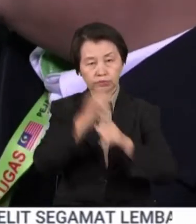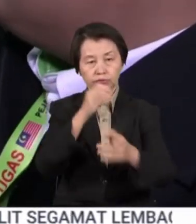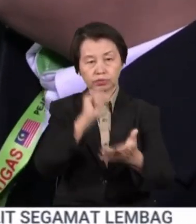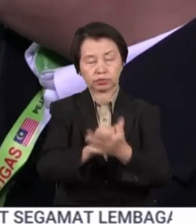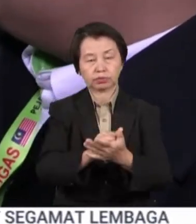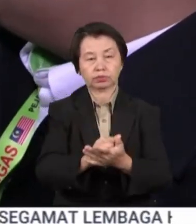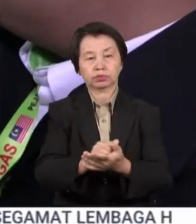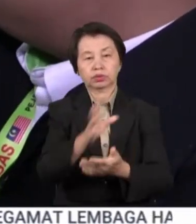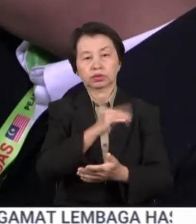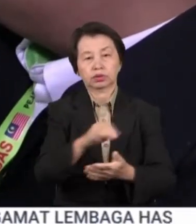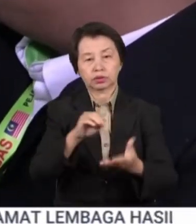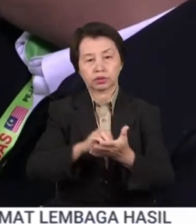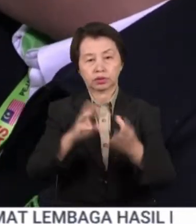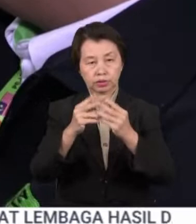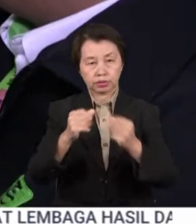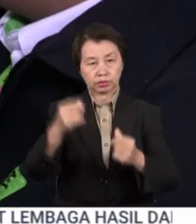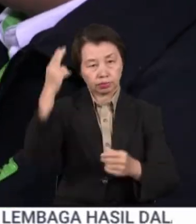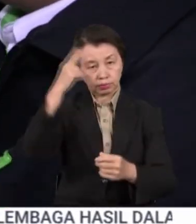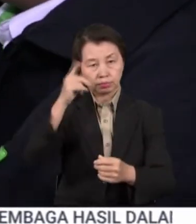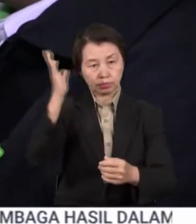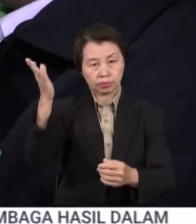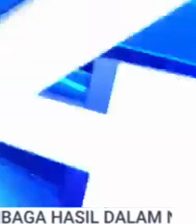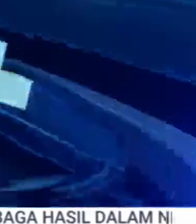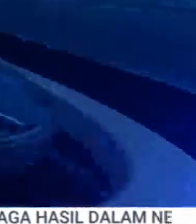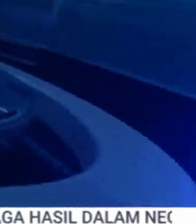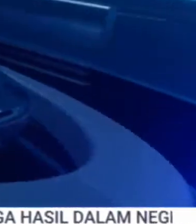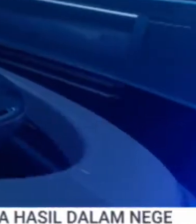ibadah korban di Tanah Suci.